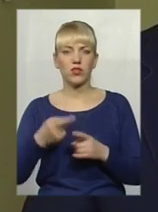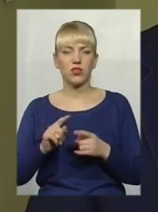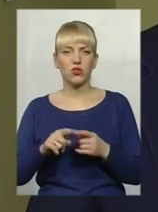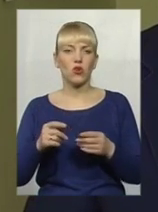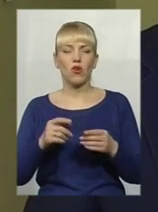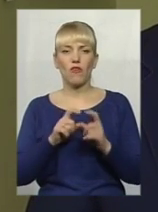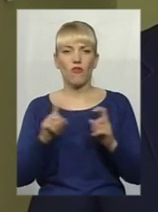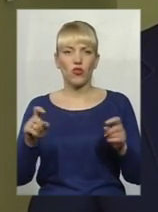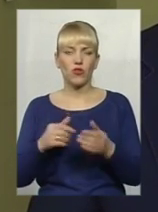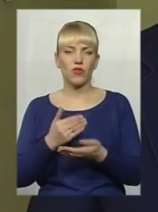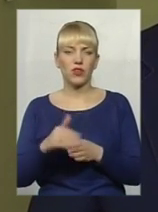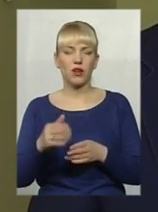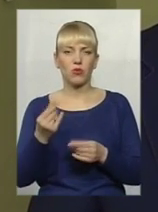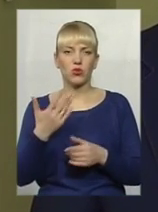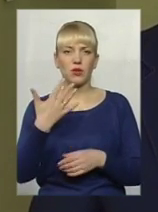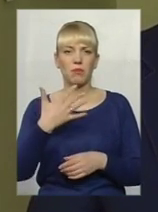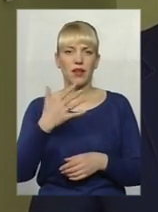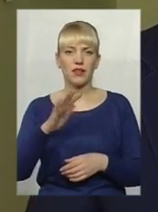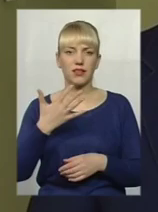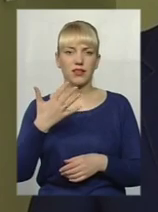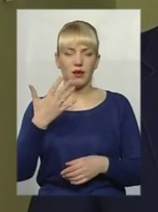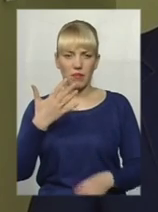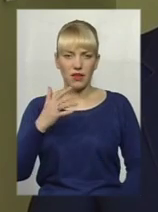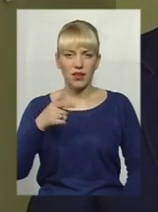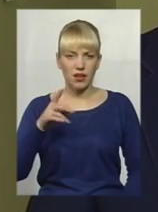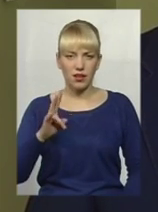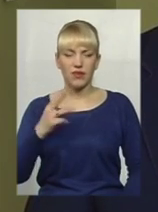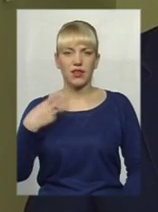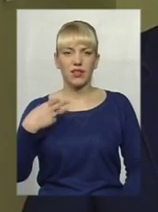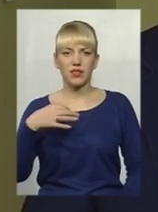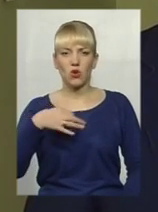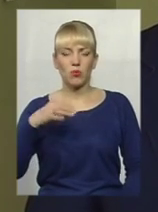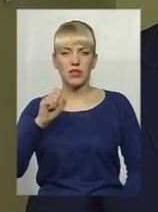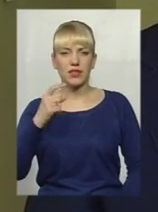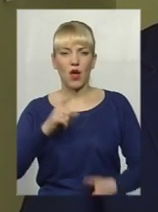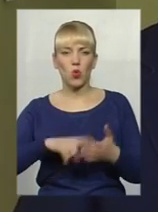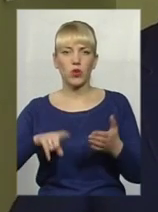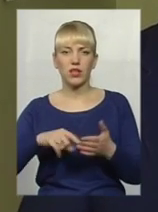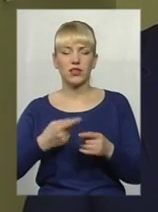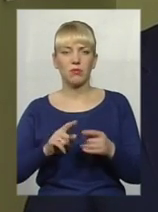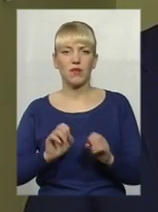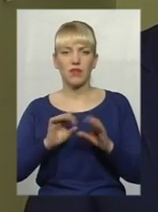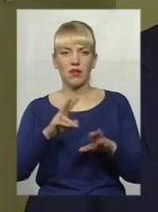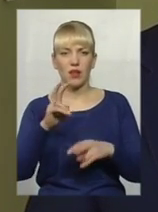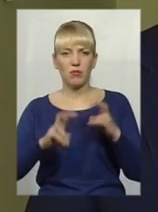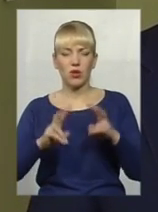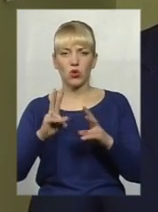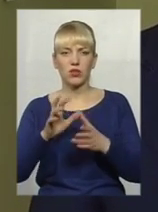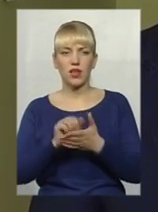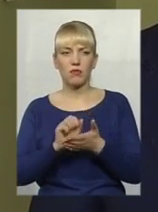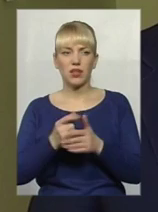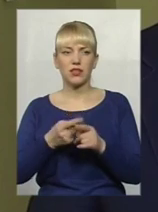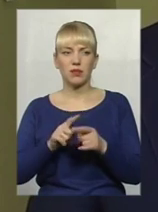На сьогоднішній день це 5 гривень 30 копійок за одну лампу за утилізацію. Ми віддаємо їх на підприємства, які цим займаються,